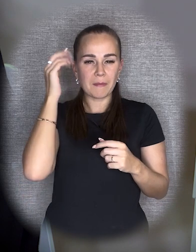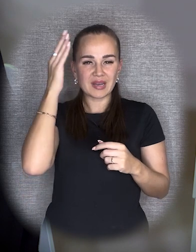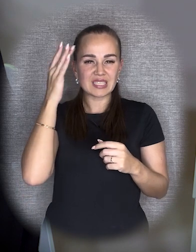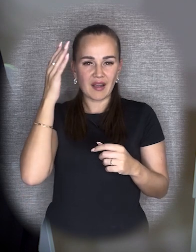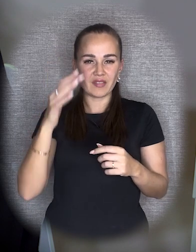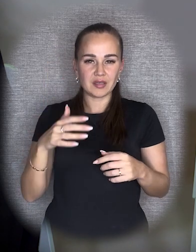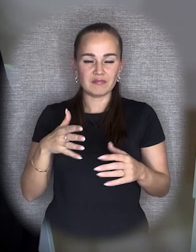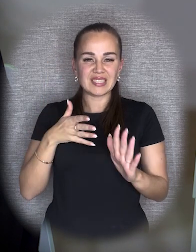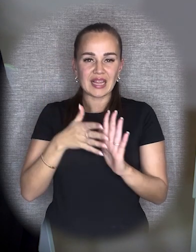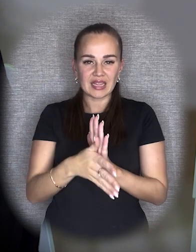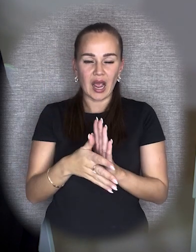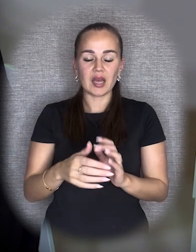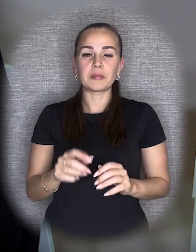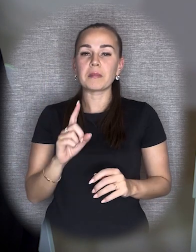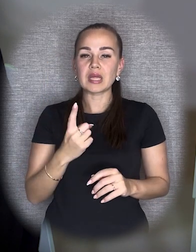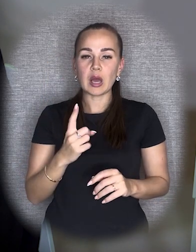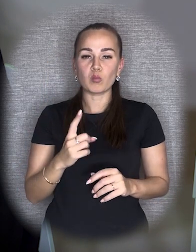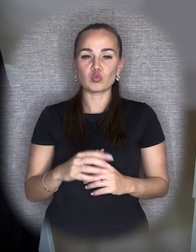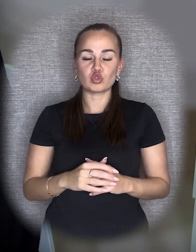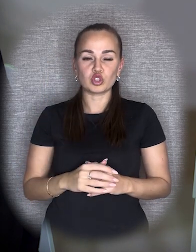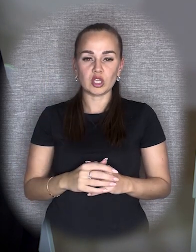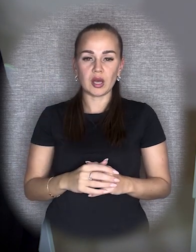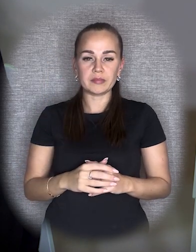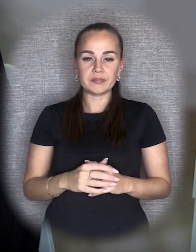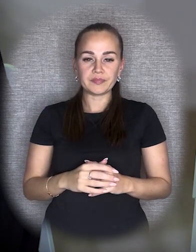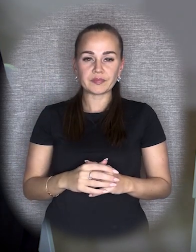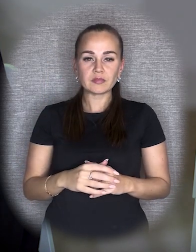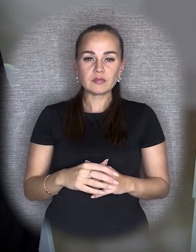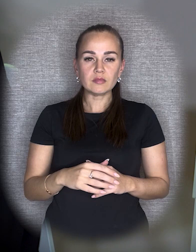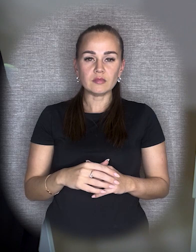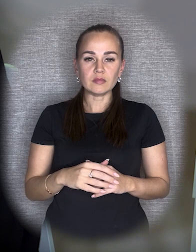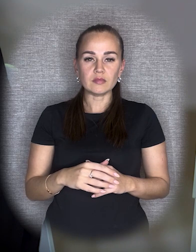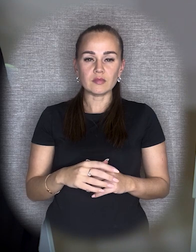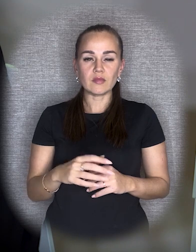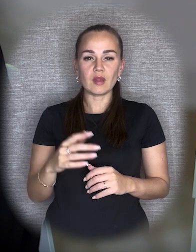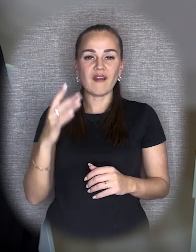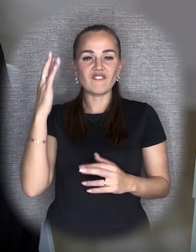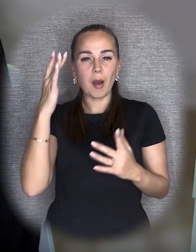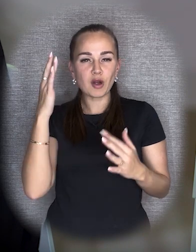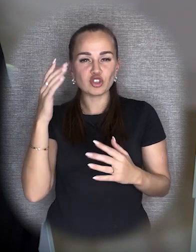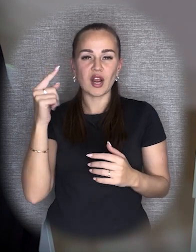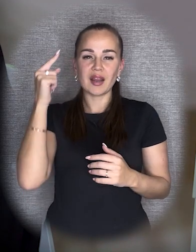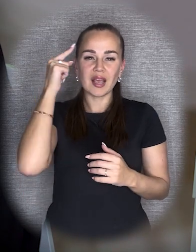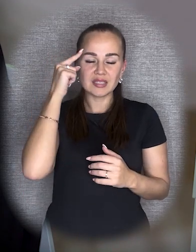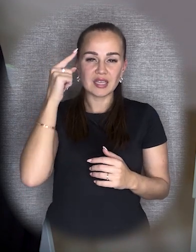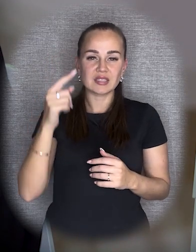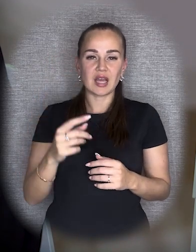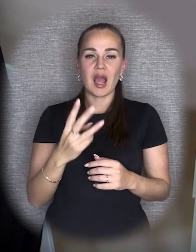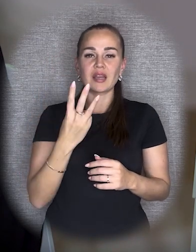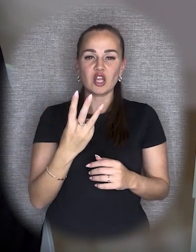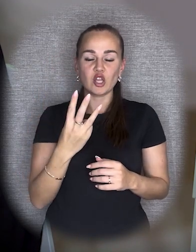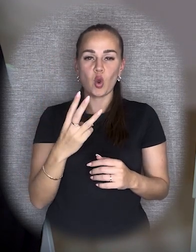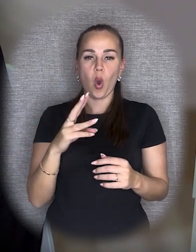так выразиться, потому что освоить в своем воображении, в своем сознании и подсознании